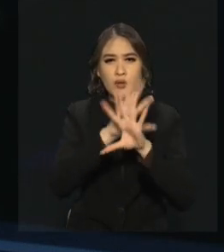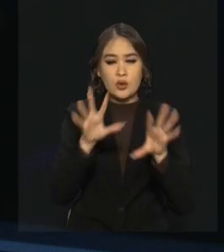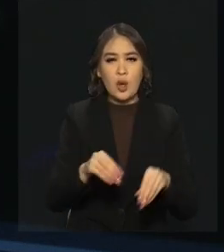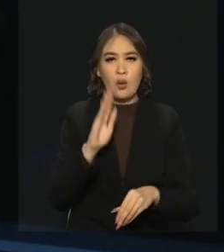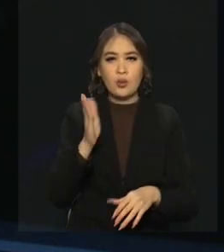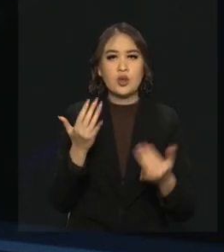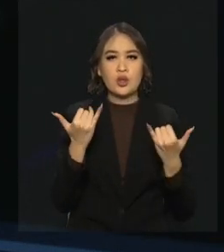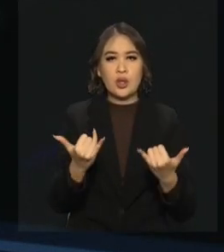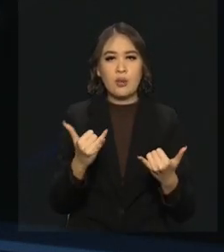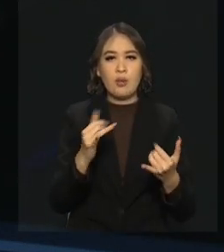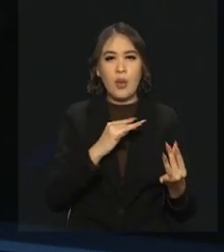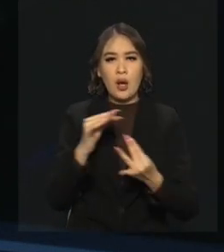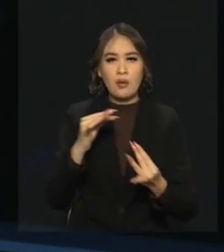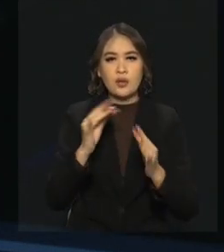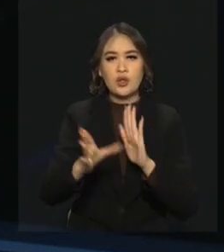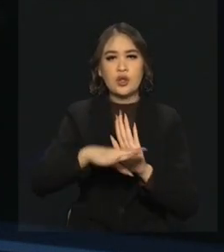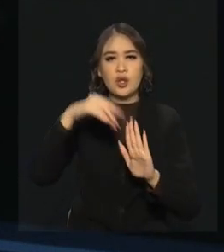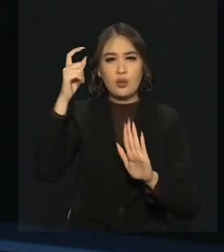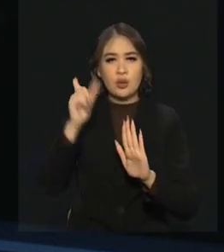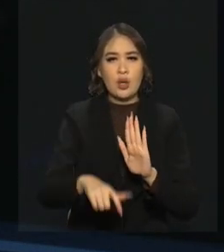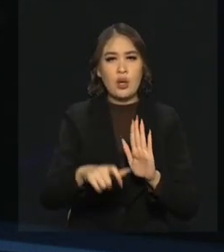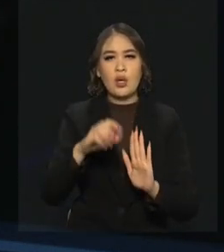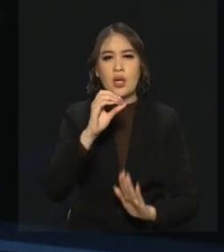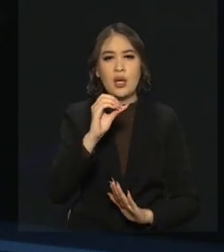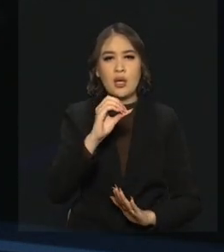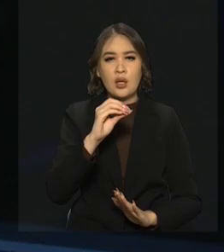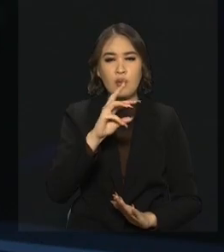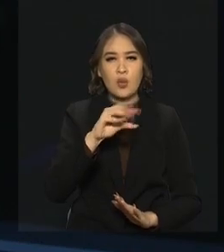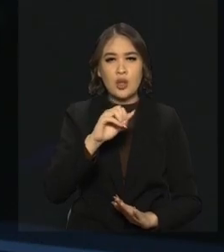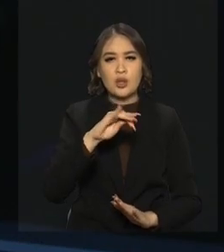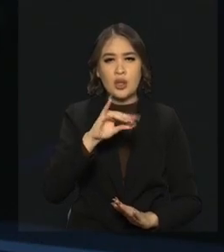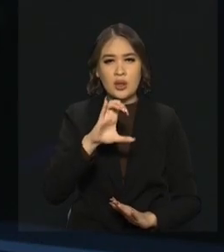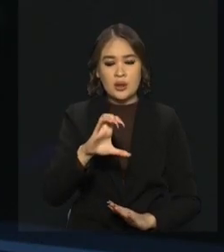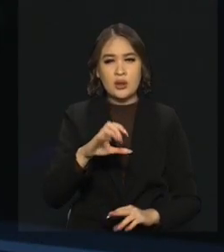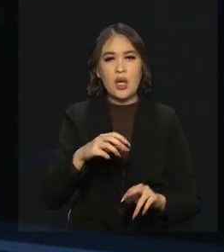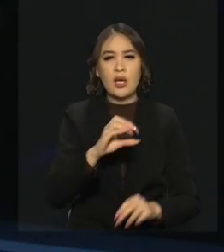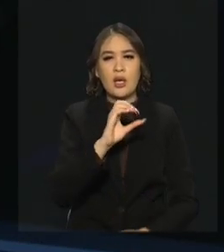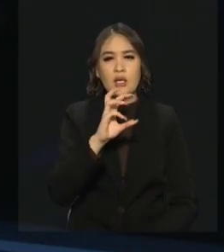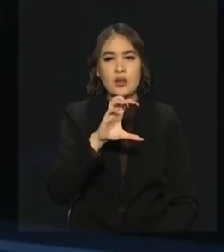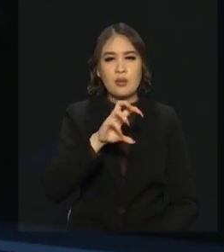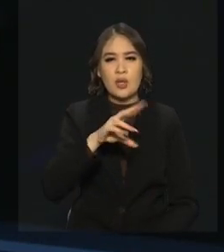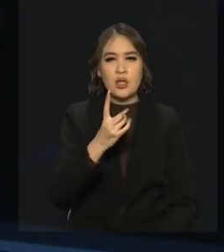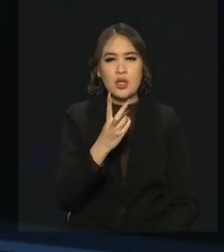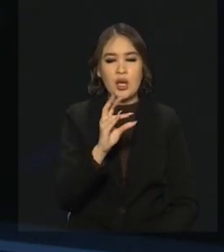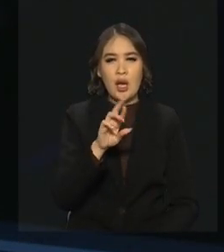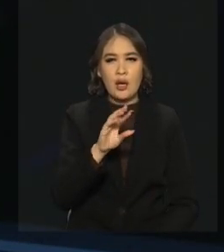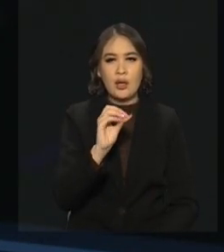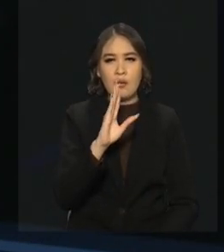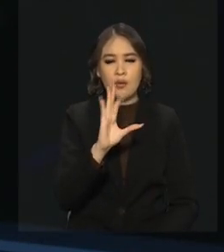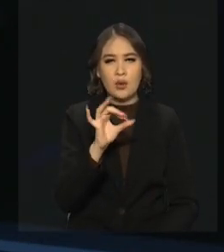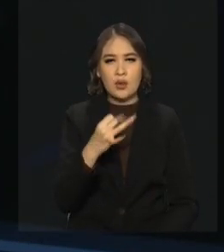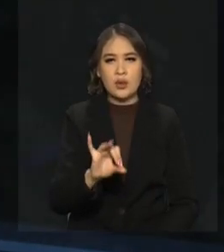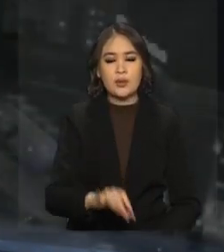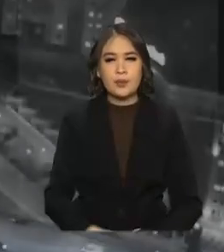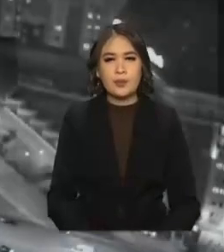коллега Кунсая Курмет поговорила с разработчиком законопроекта, депутатом Мажилиса Екатериной Смышляевой. Давайте послушаем.